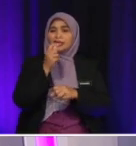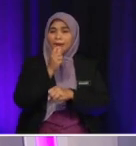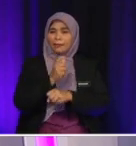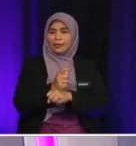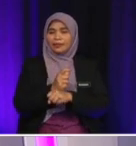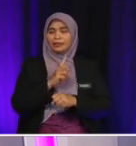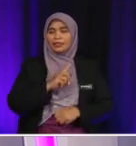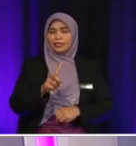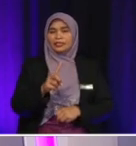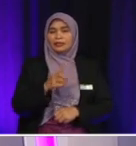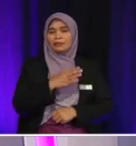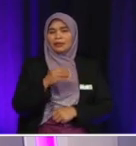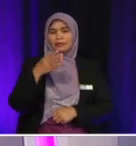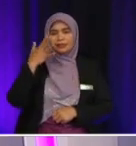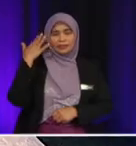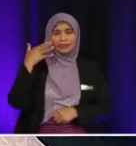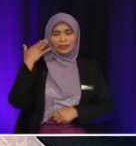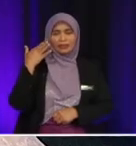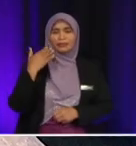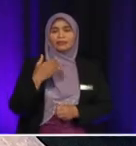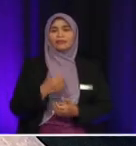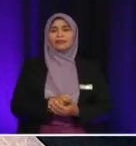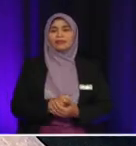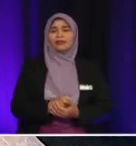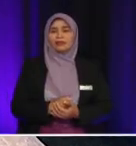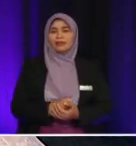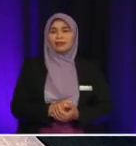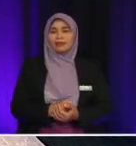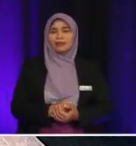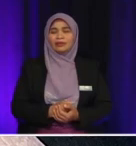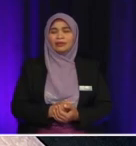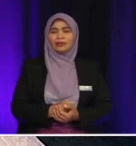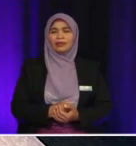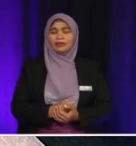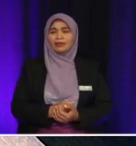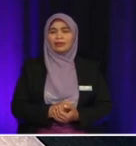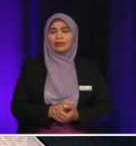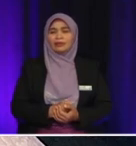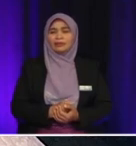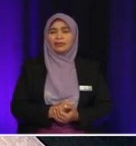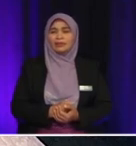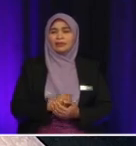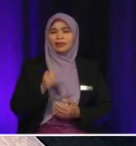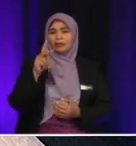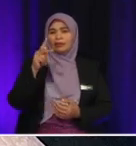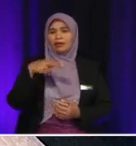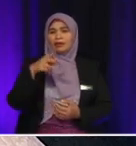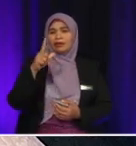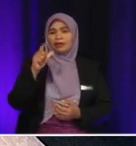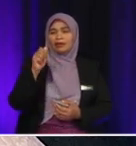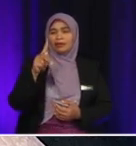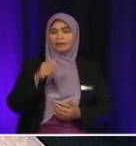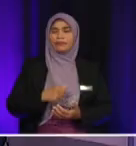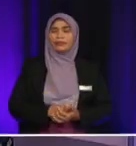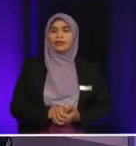dan juga sejarah silakan Ustaz Ustazah akhlak akhlak oke ya tamadun Islam dan juga akhlak Islam Alhamdulillah Ya